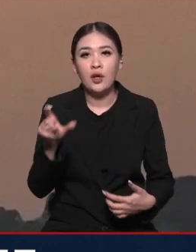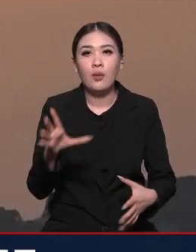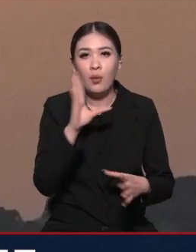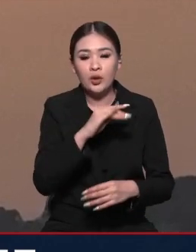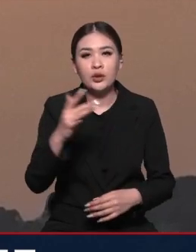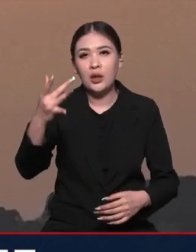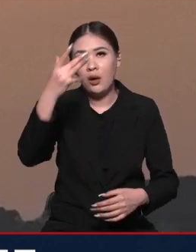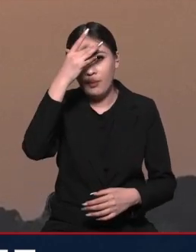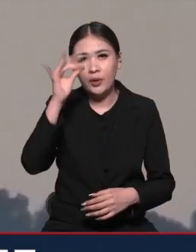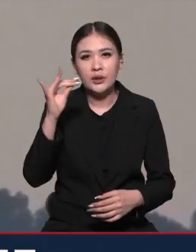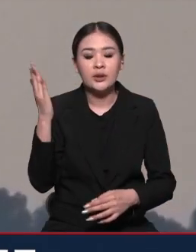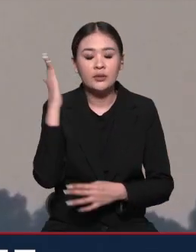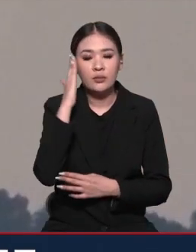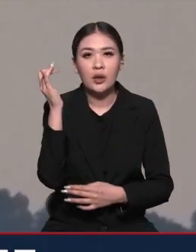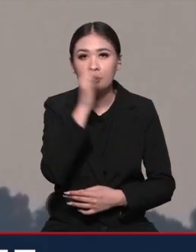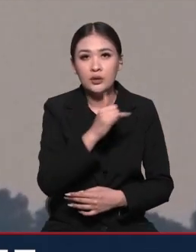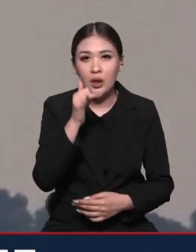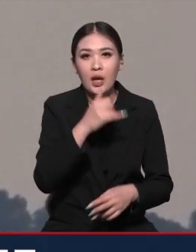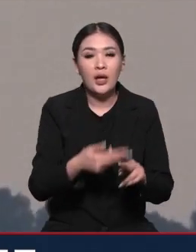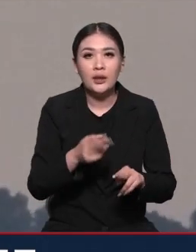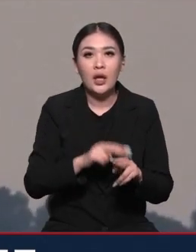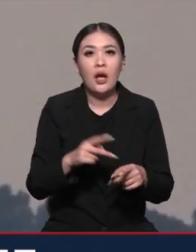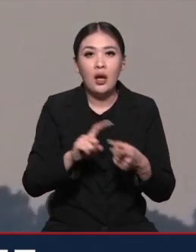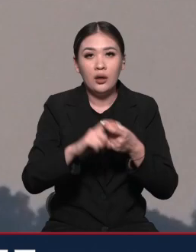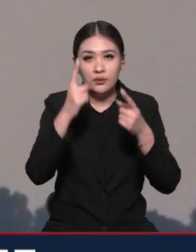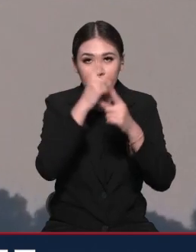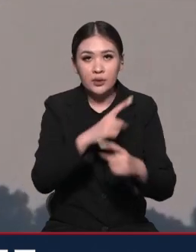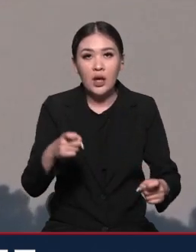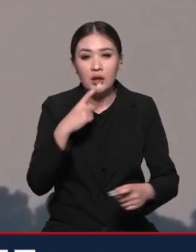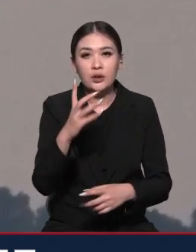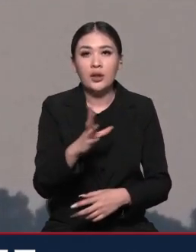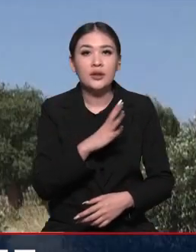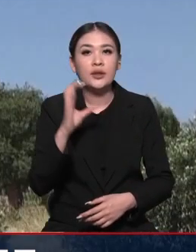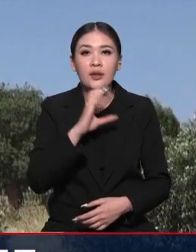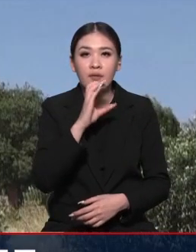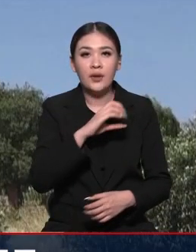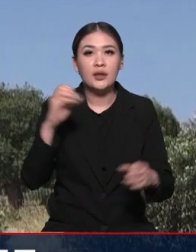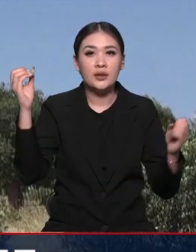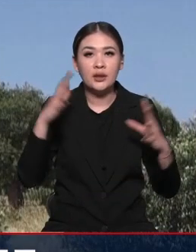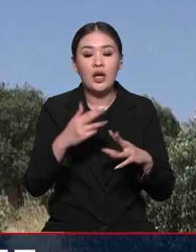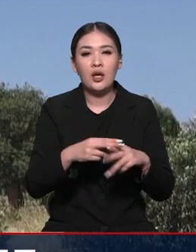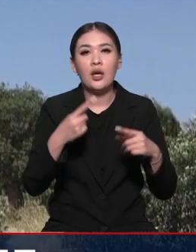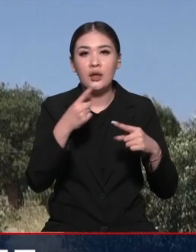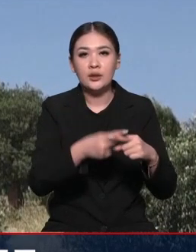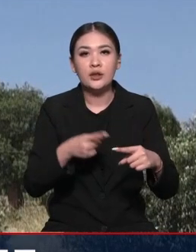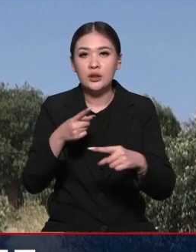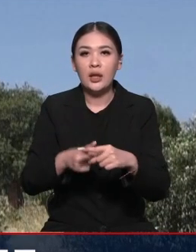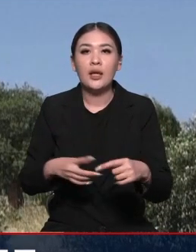головные боли и бессонницы эксперты также предупреждают о вероятном возникновении северного сияния в различных частях Земли